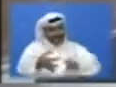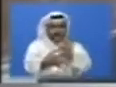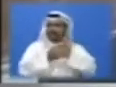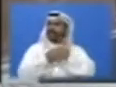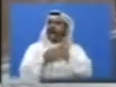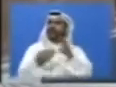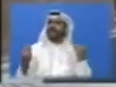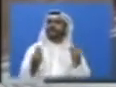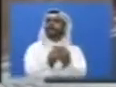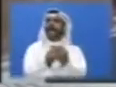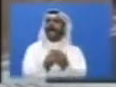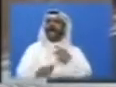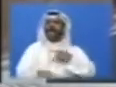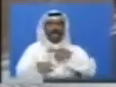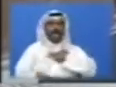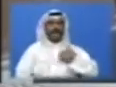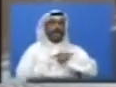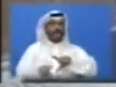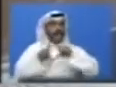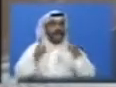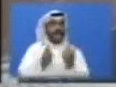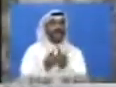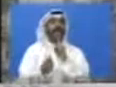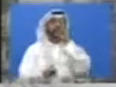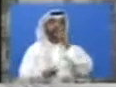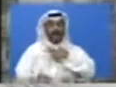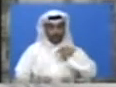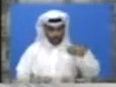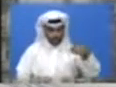من خلال اللجان الحكومية أو اللجان البرلمانية.